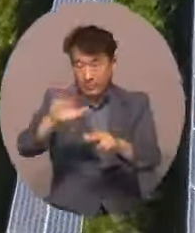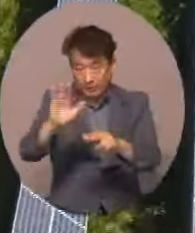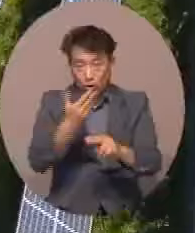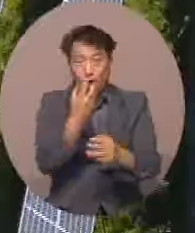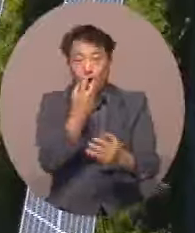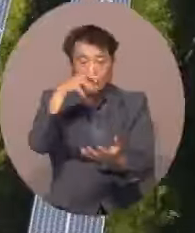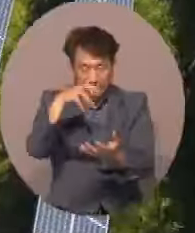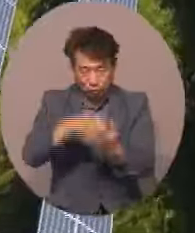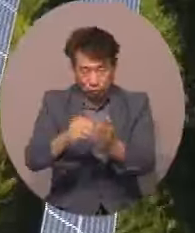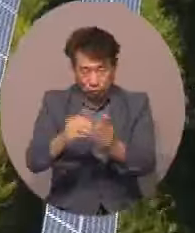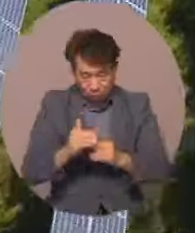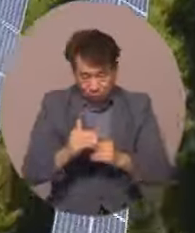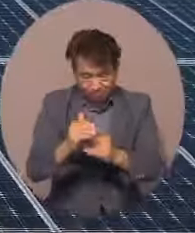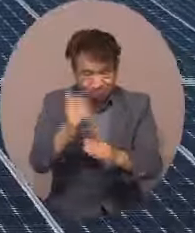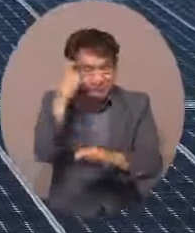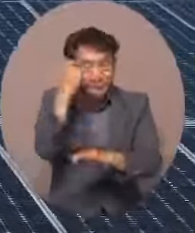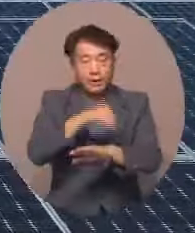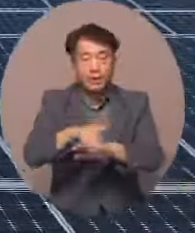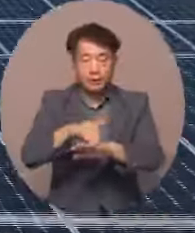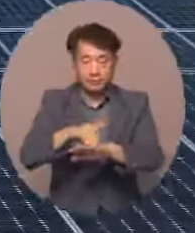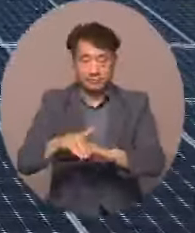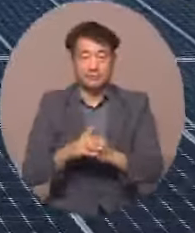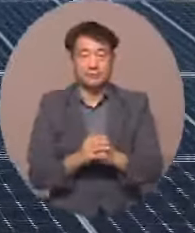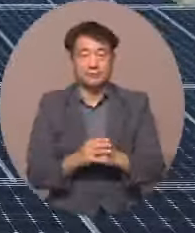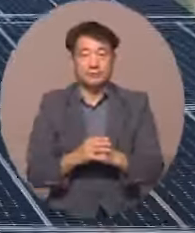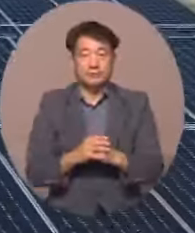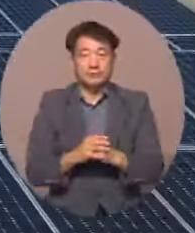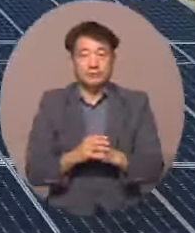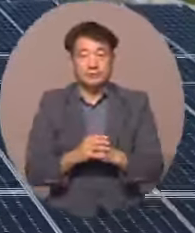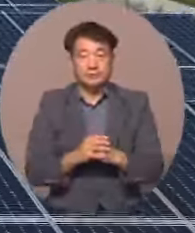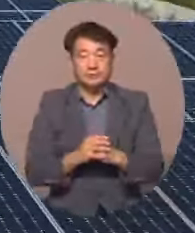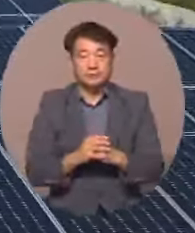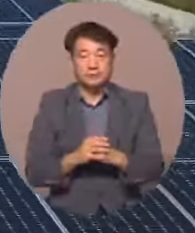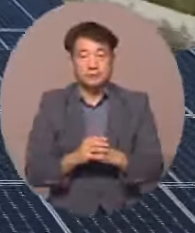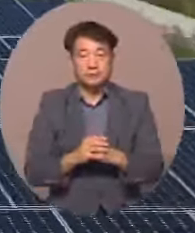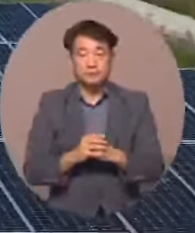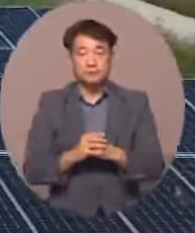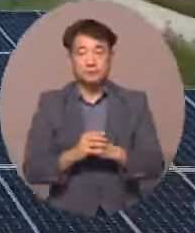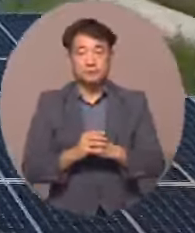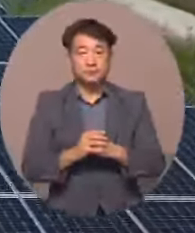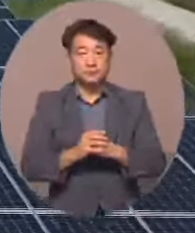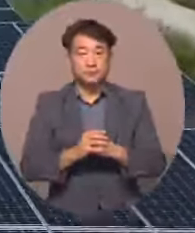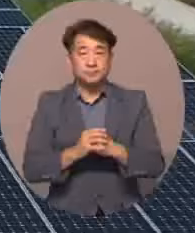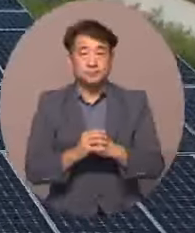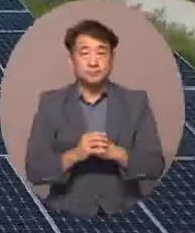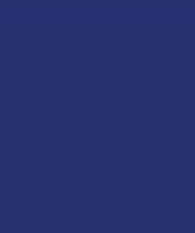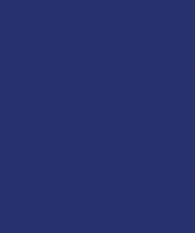등 후속 절차도 진행할 계획이라고 설명했습니다. MBC 뉴스 김태욱입니다.